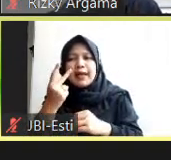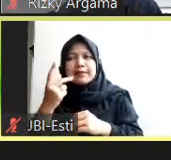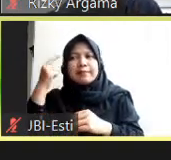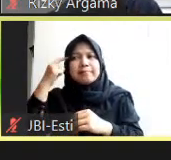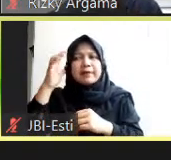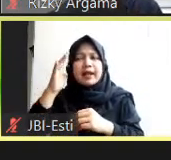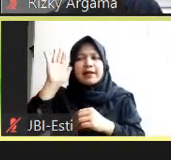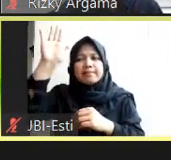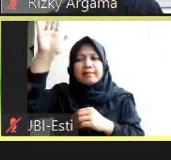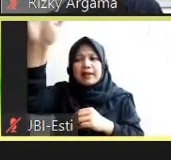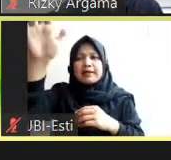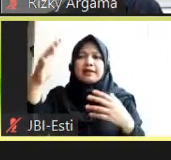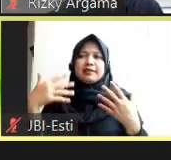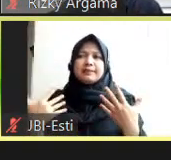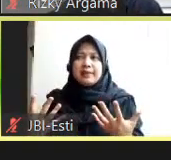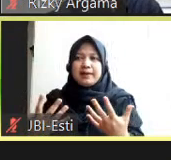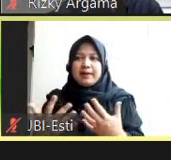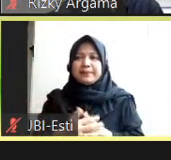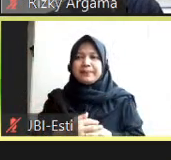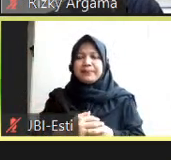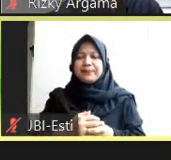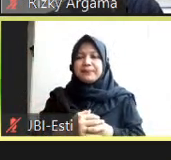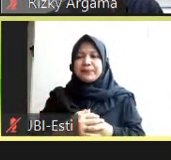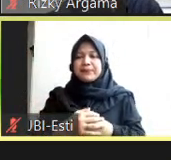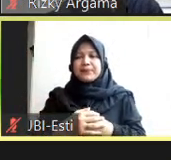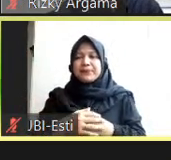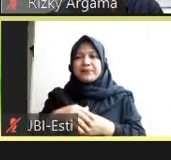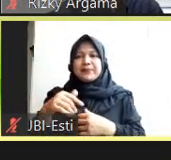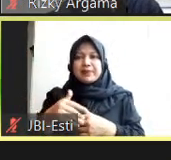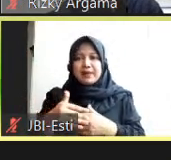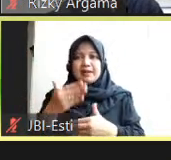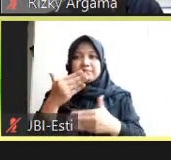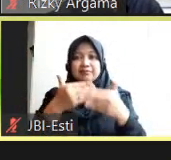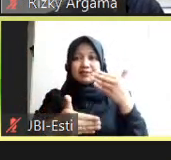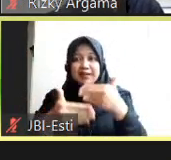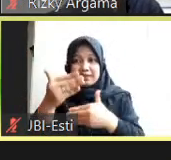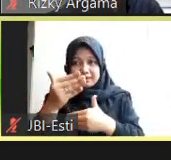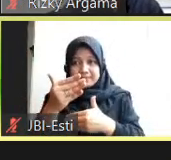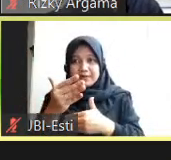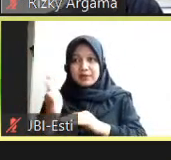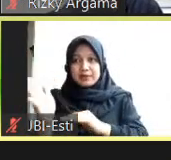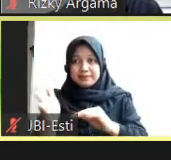seperti apa. Silakan ke slide berikutnya.